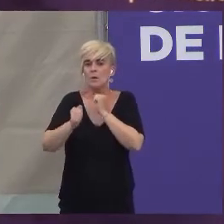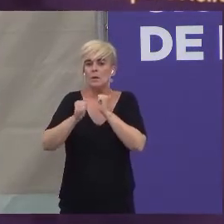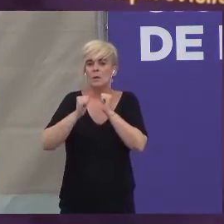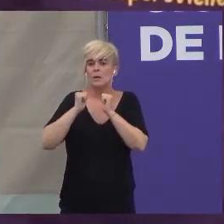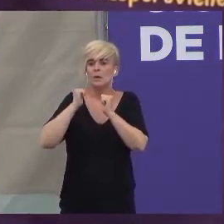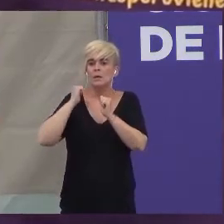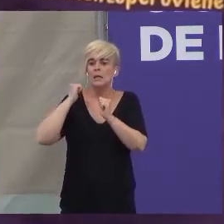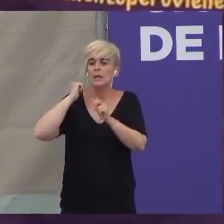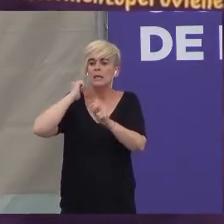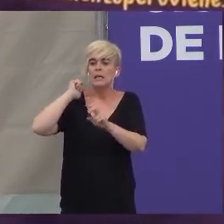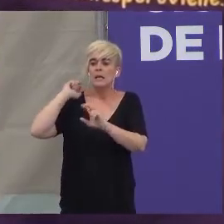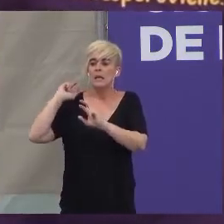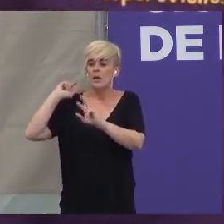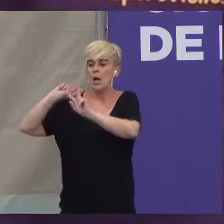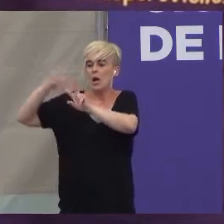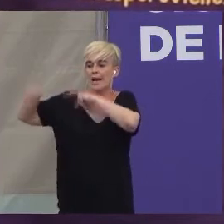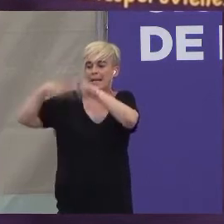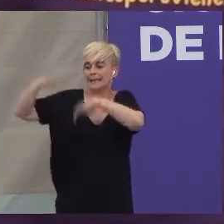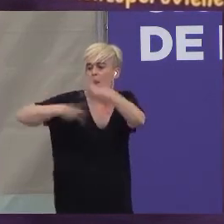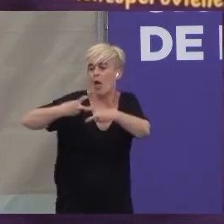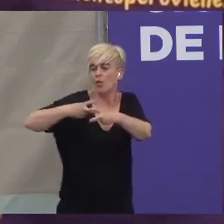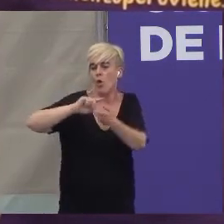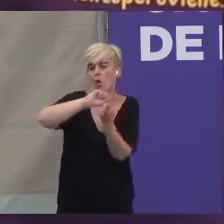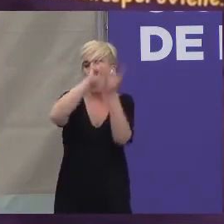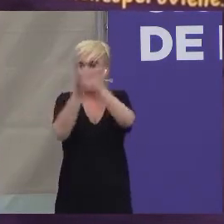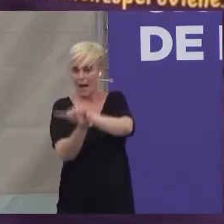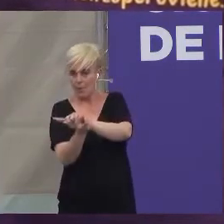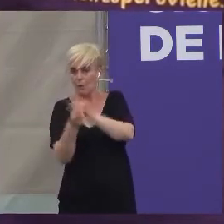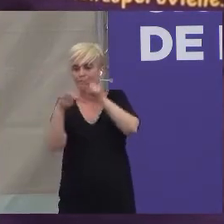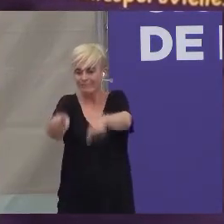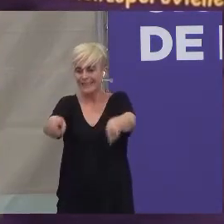Restauració o canvi? Aquesta és la qüestió.